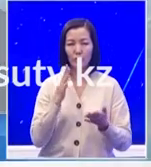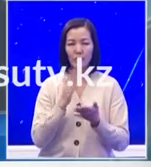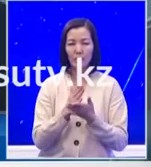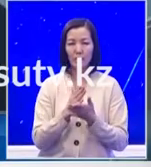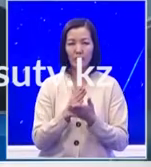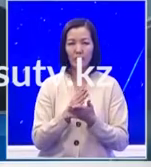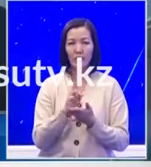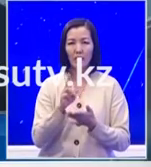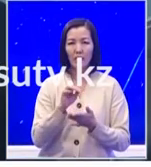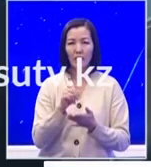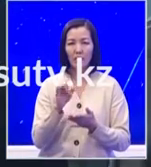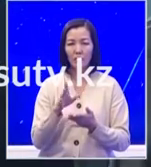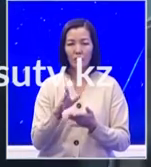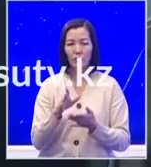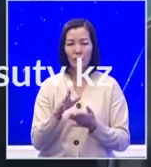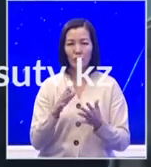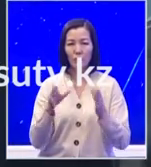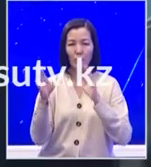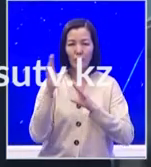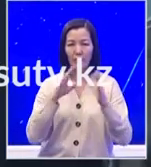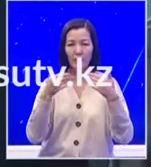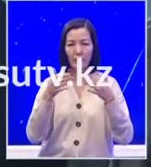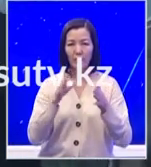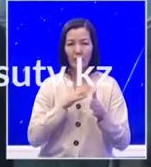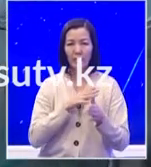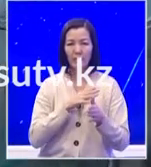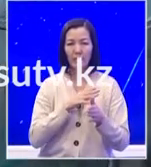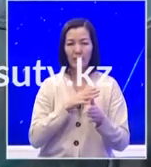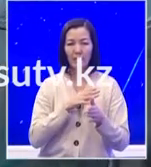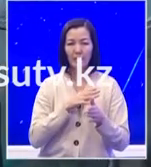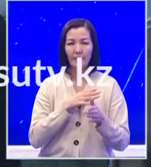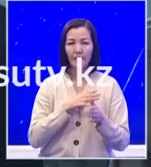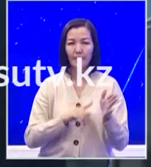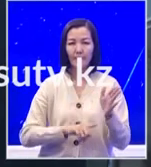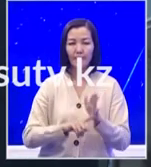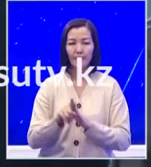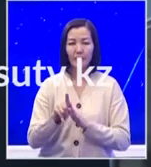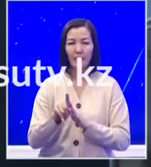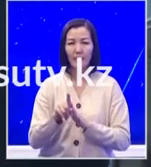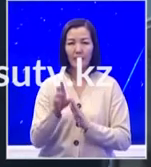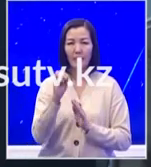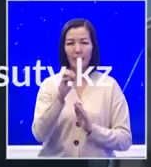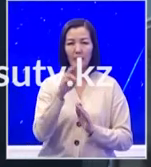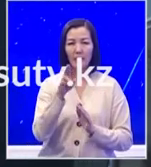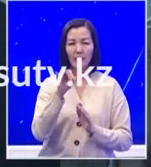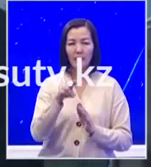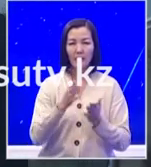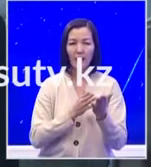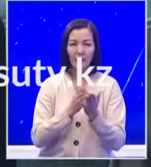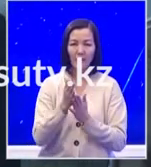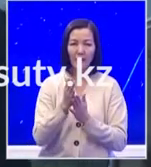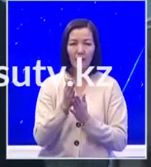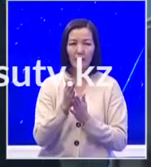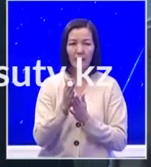бітірген. Химия институтында жаңа қазір Еділ Ерғожин бастаған жаңағы направленияларға